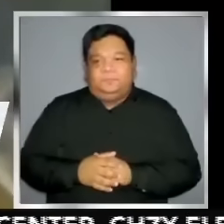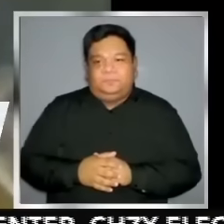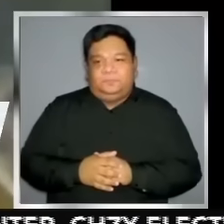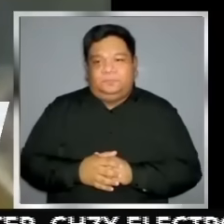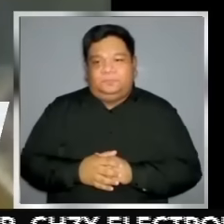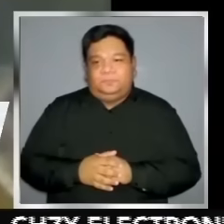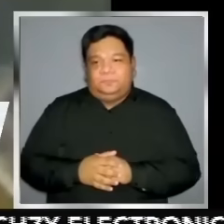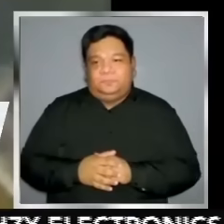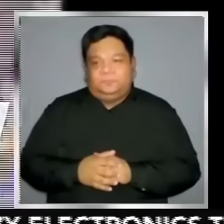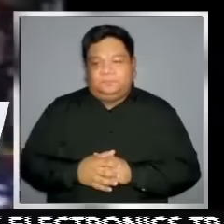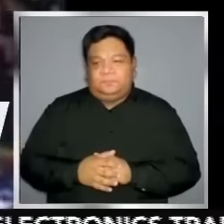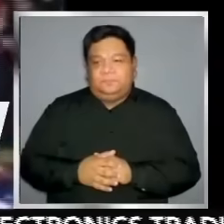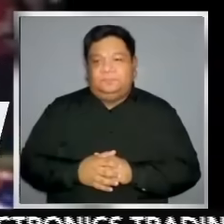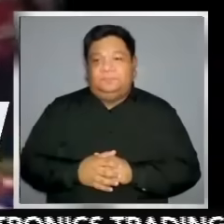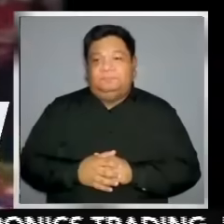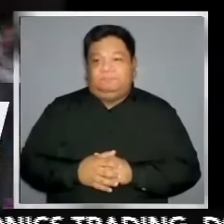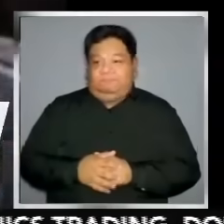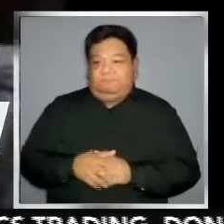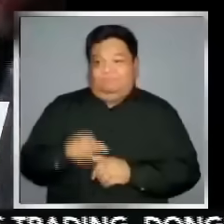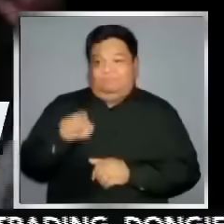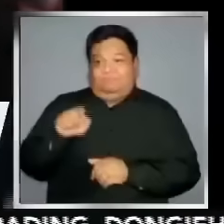at mula sa rainbow satellite,